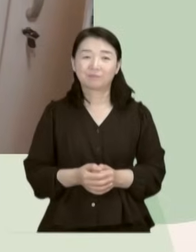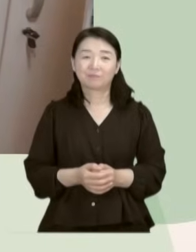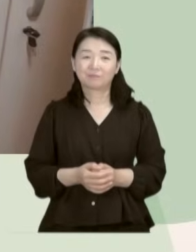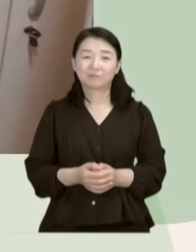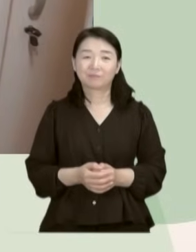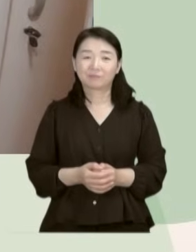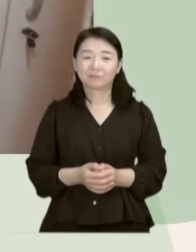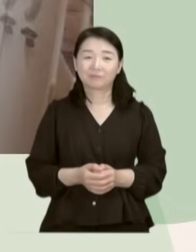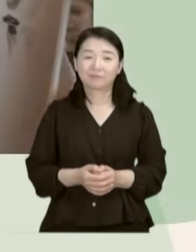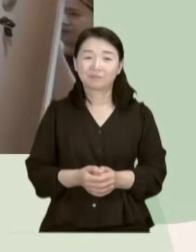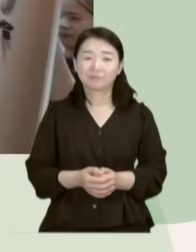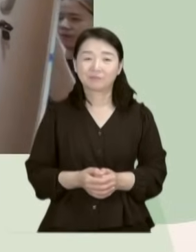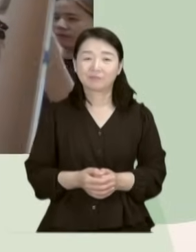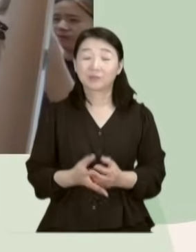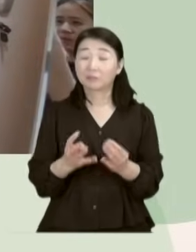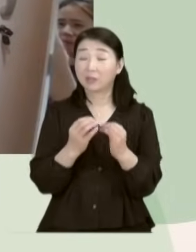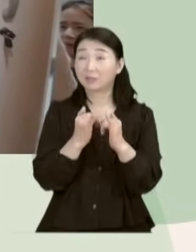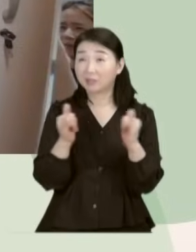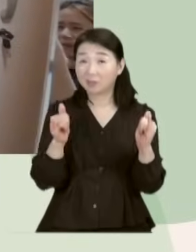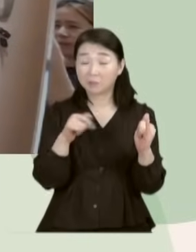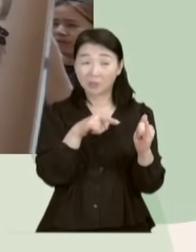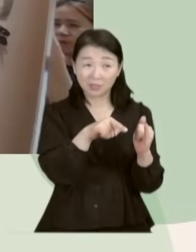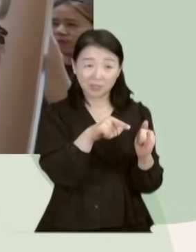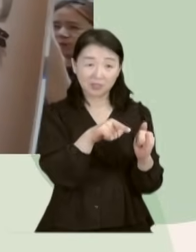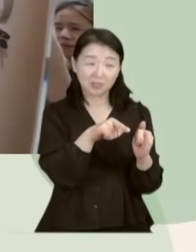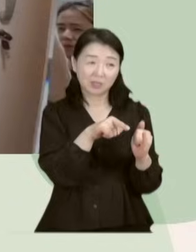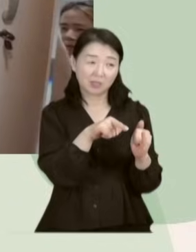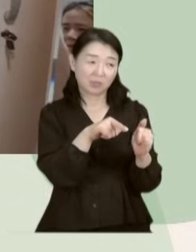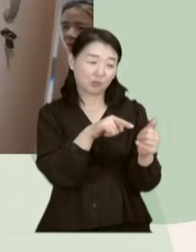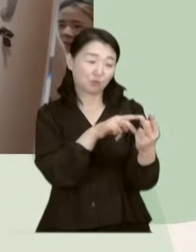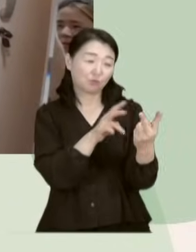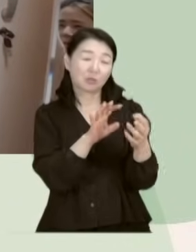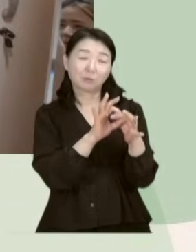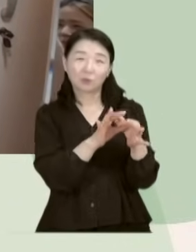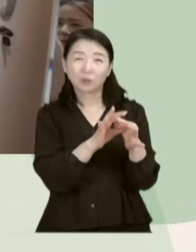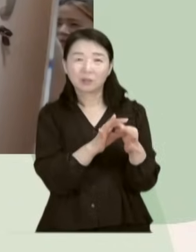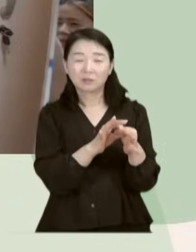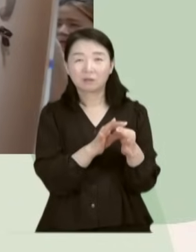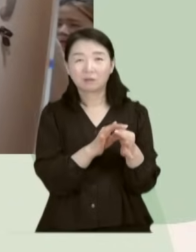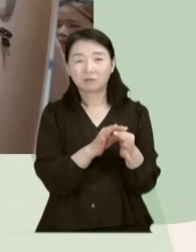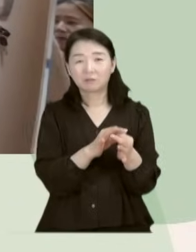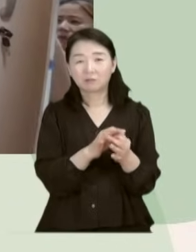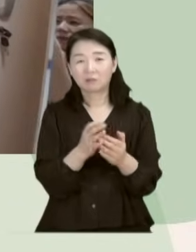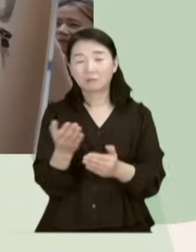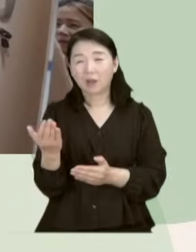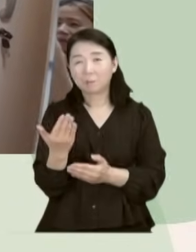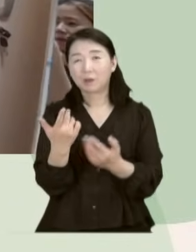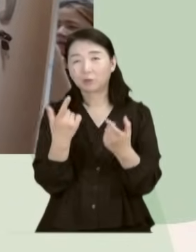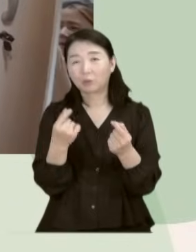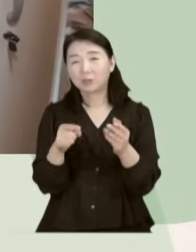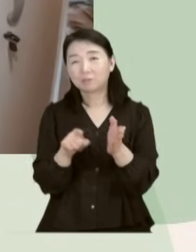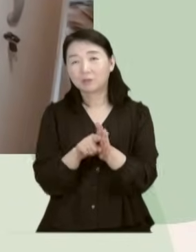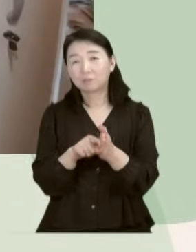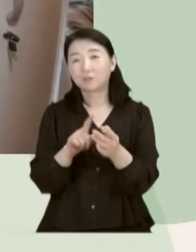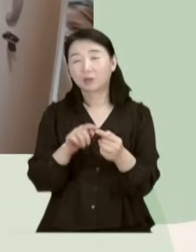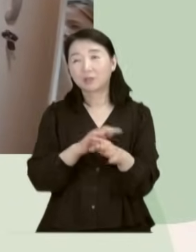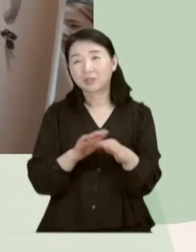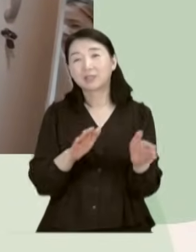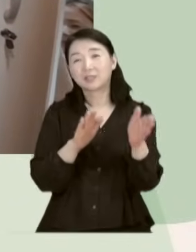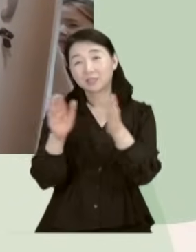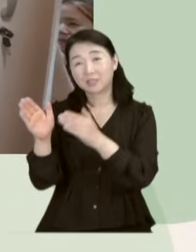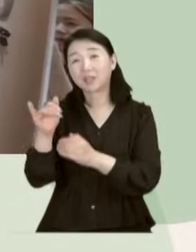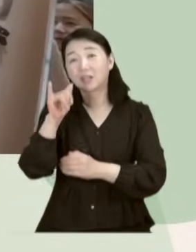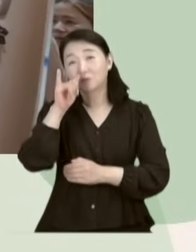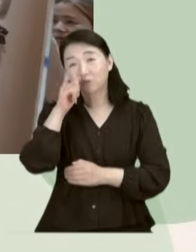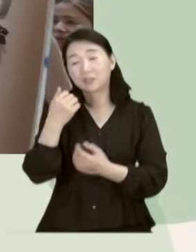많이 하게 됐습니다 많은 분들이 이것을 통해서 그런 아픔을 가지신 분들이 또 믿음으로 이것들을